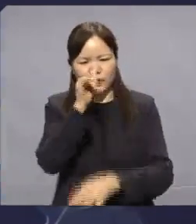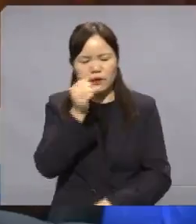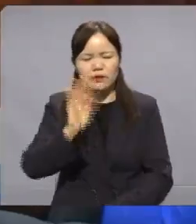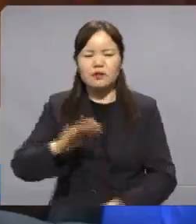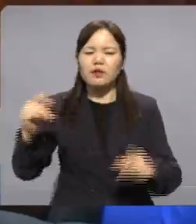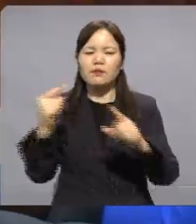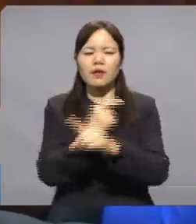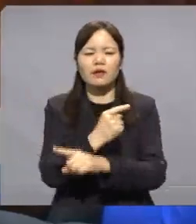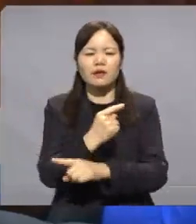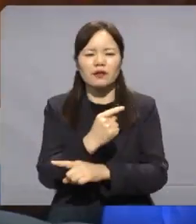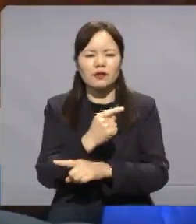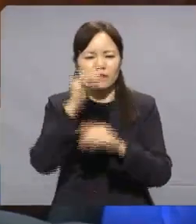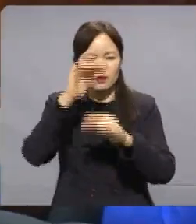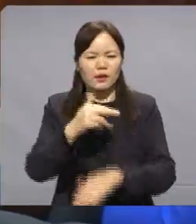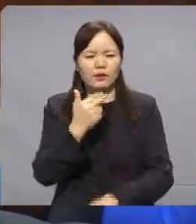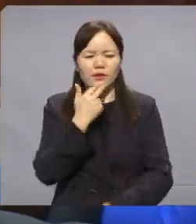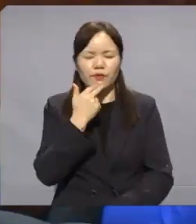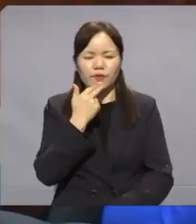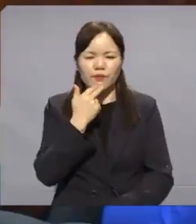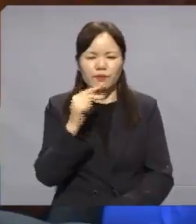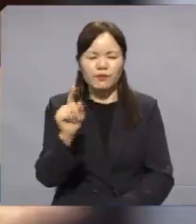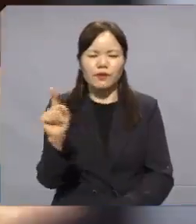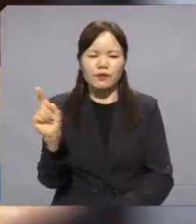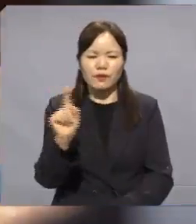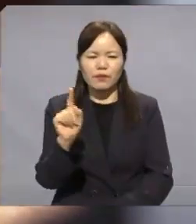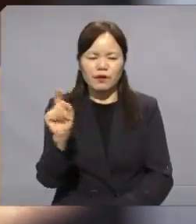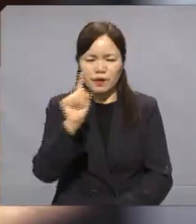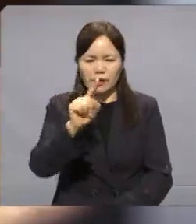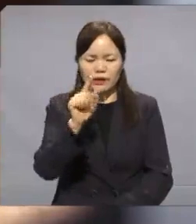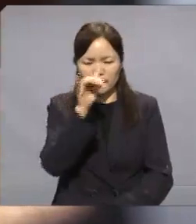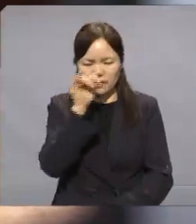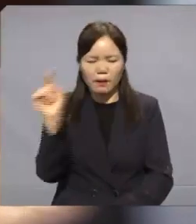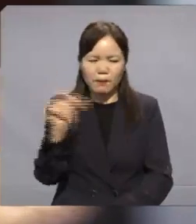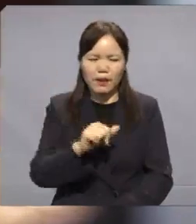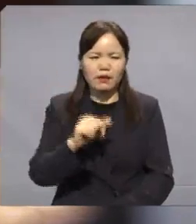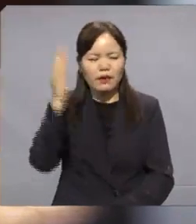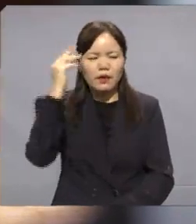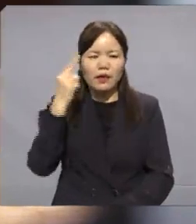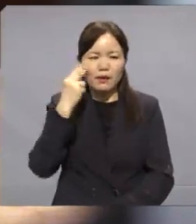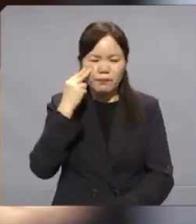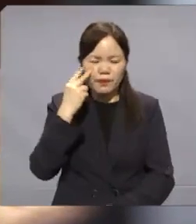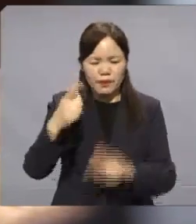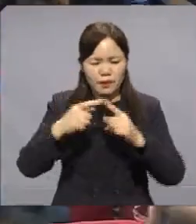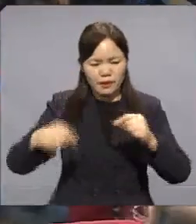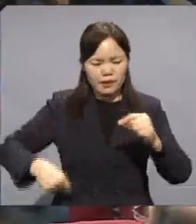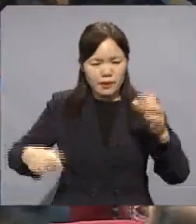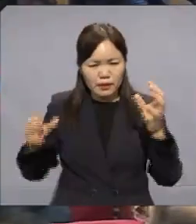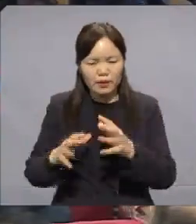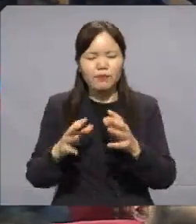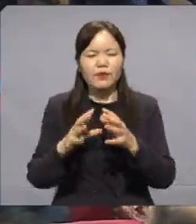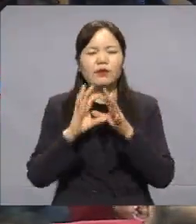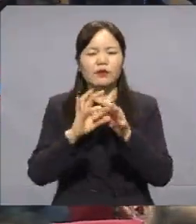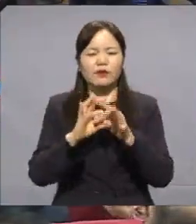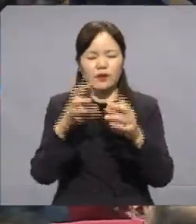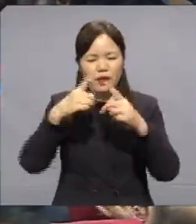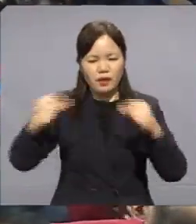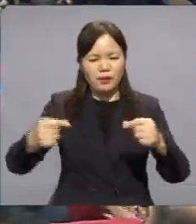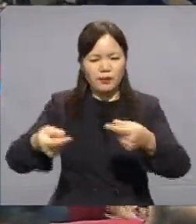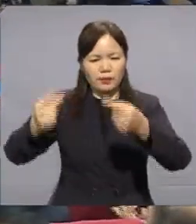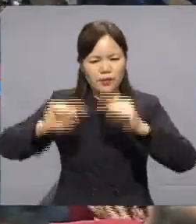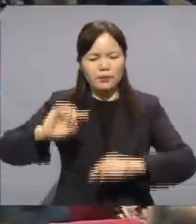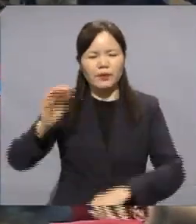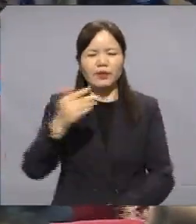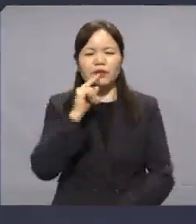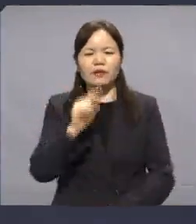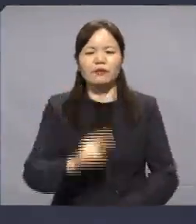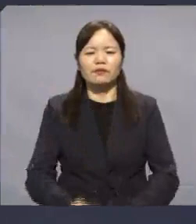달라진 점은 속도입니다. 우리가 주도적으로 나서면 한미일 협력을 고려해 일본도 호응할 수밖에 없다는